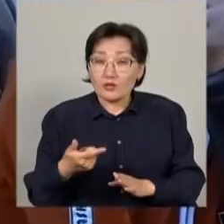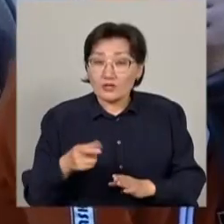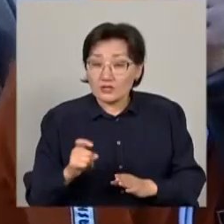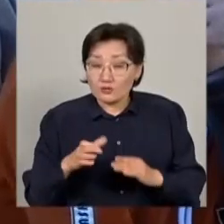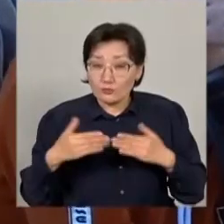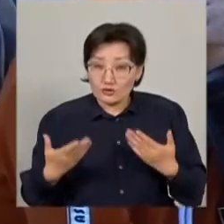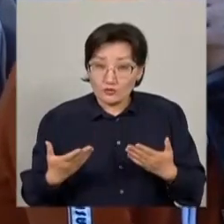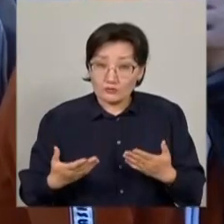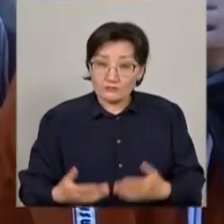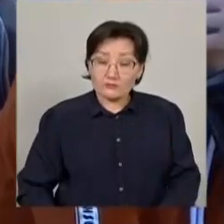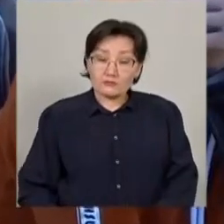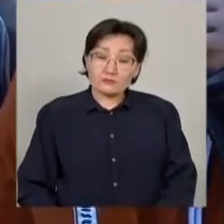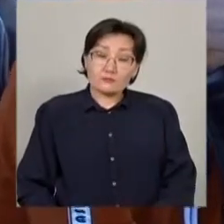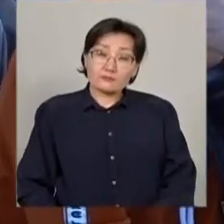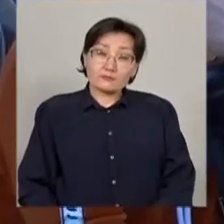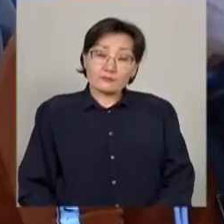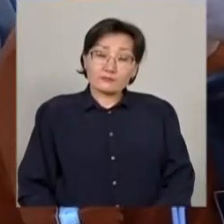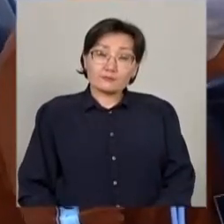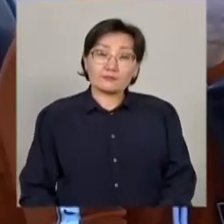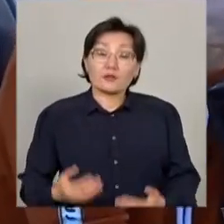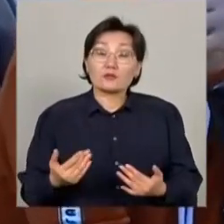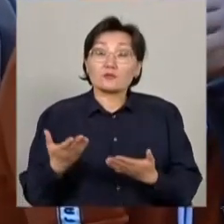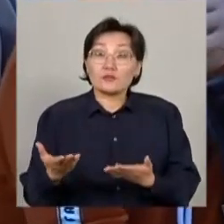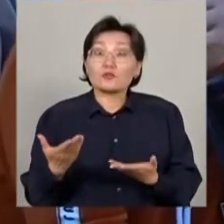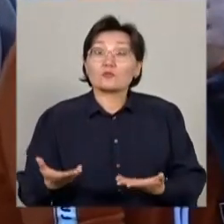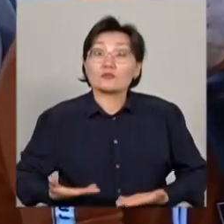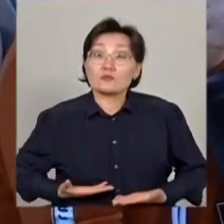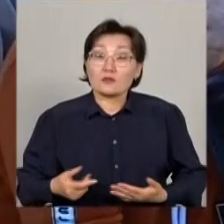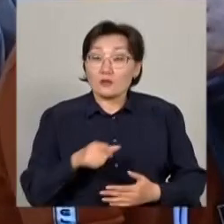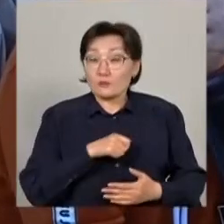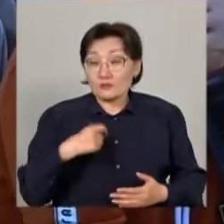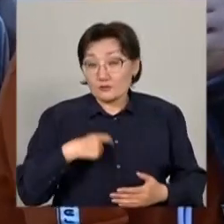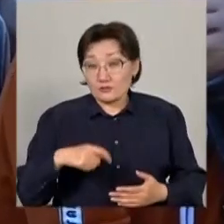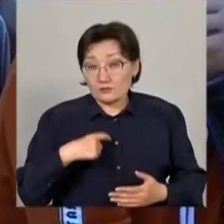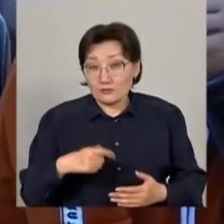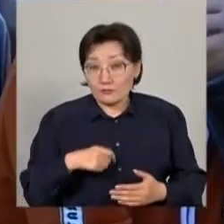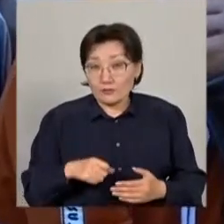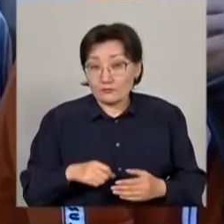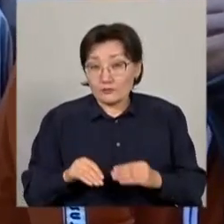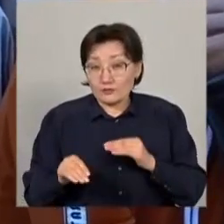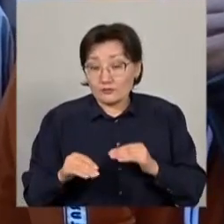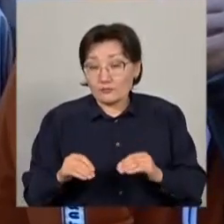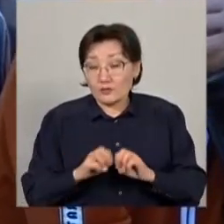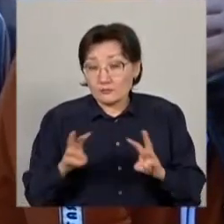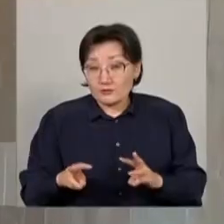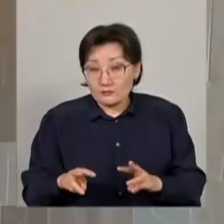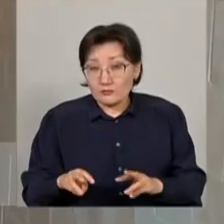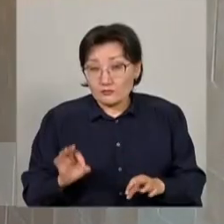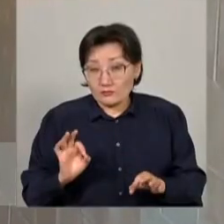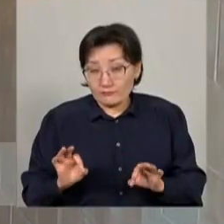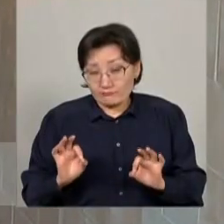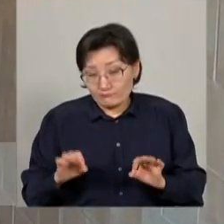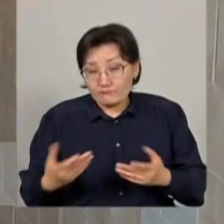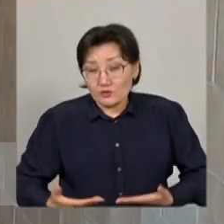жоқ, кеткен не жылдан бері. Міне енді отырмыз өзіміз амалдап. Әйтеу күніміз көріп отырмыз.